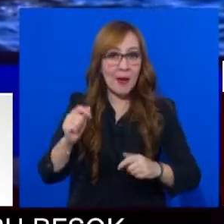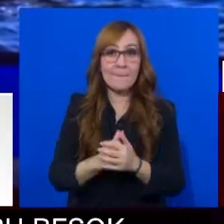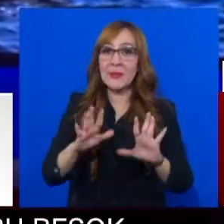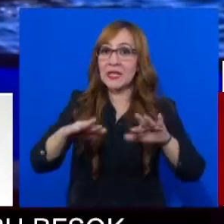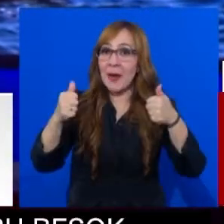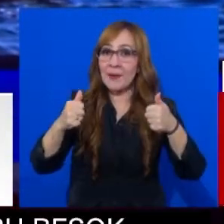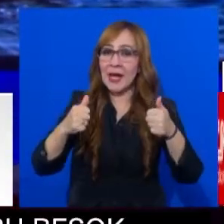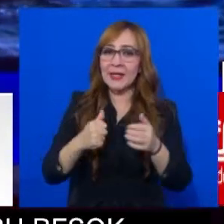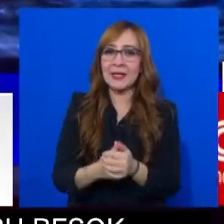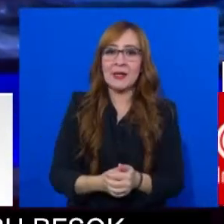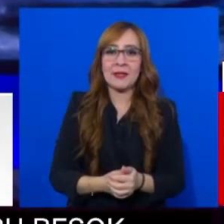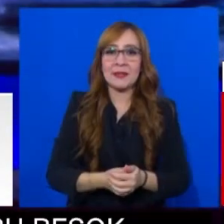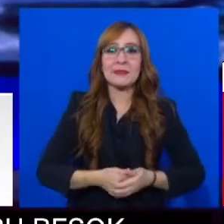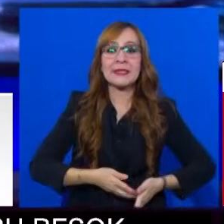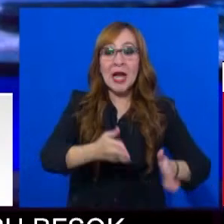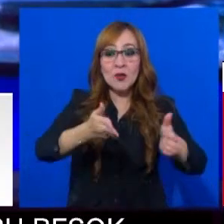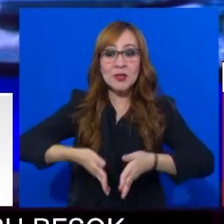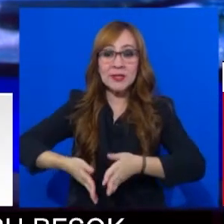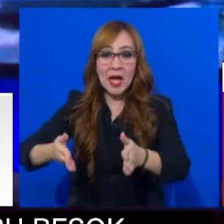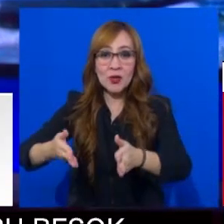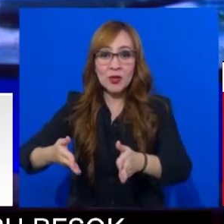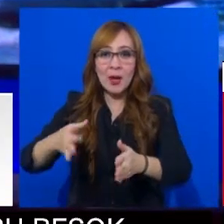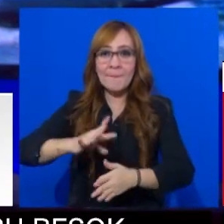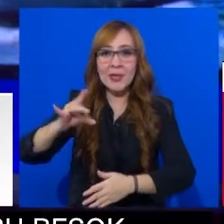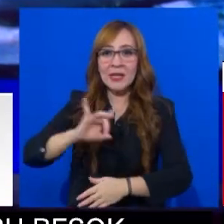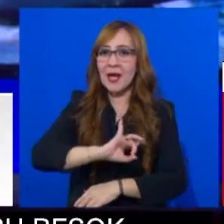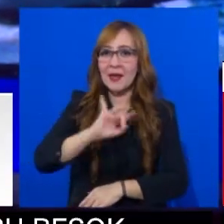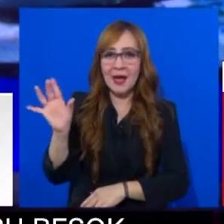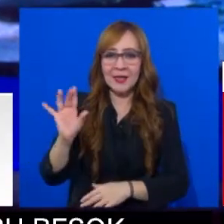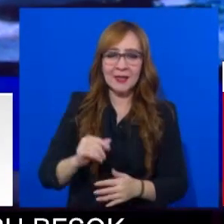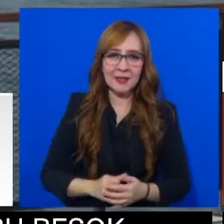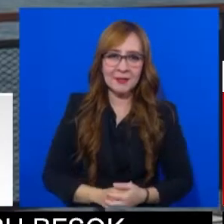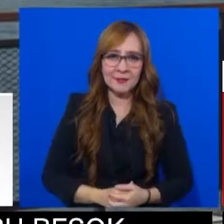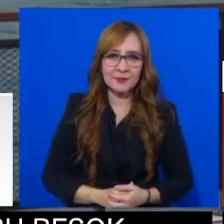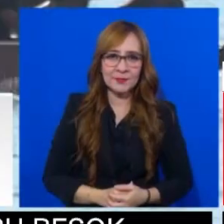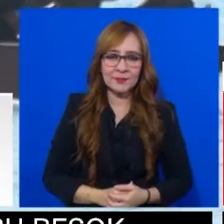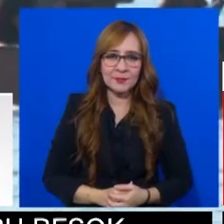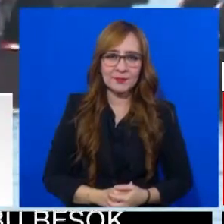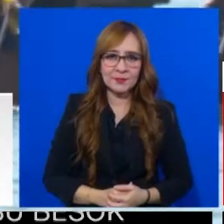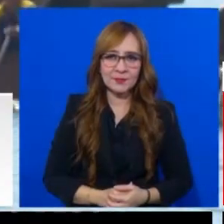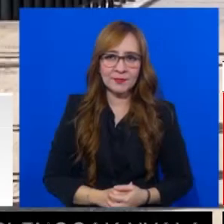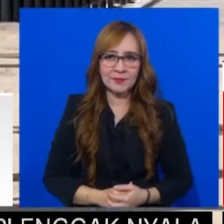yang dimulai pada tanggal 24 hingga 26 Februari 2023.